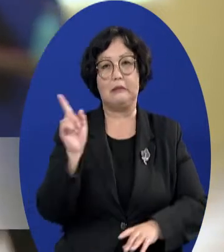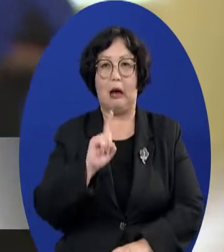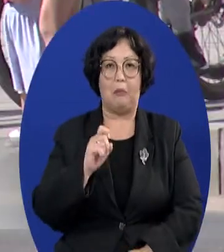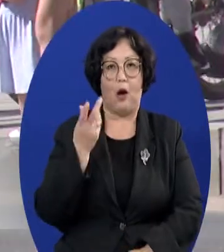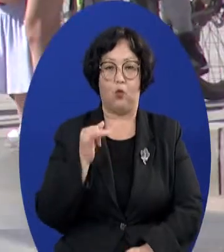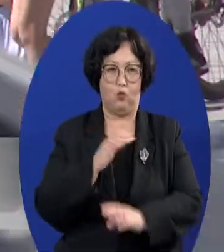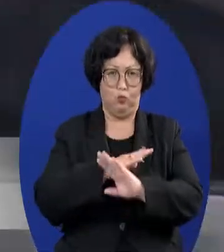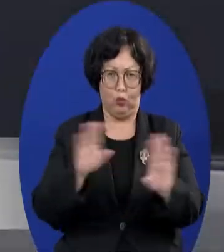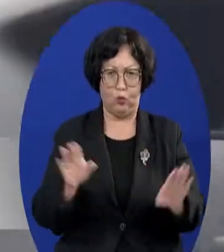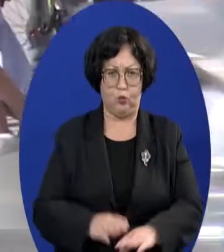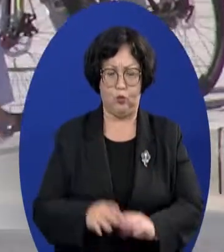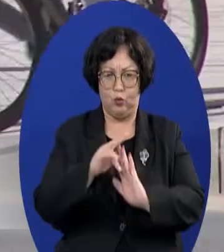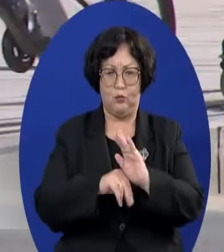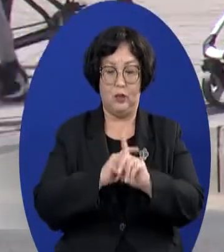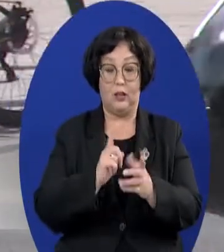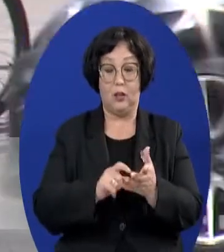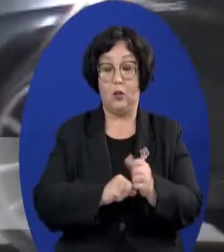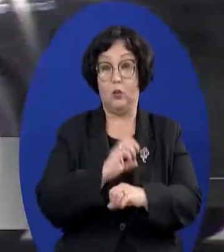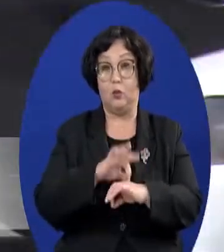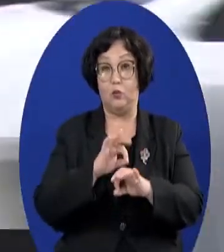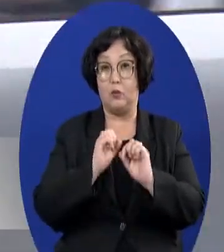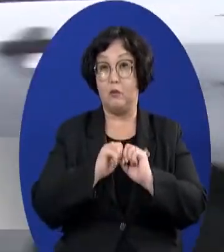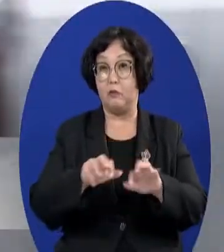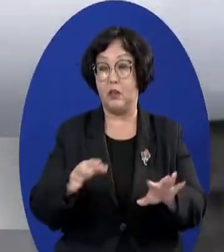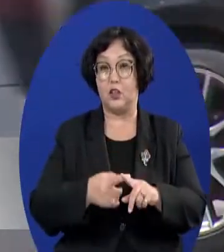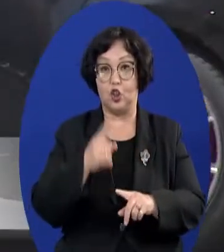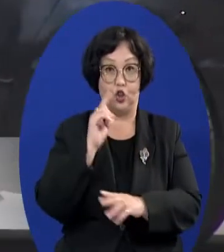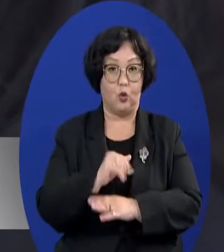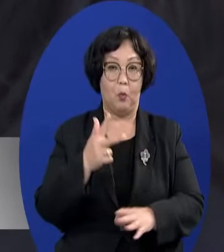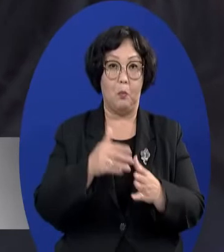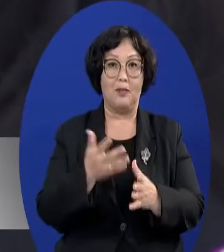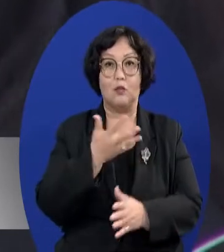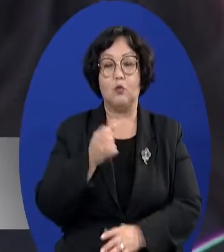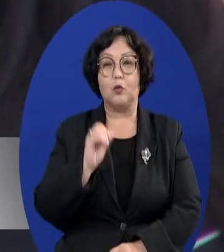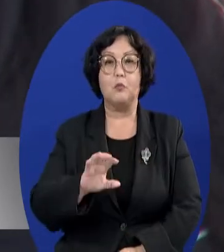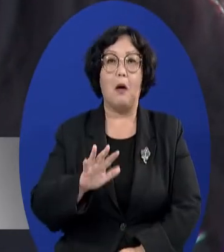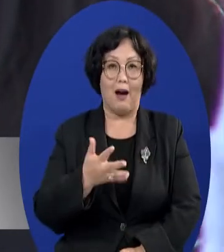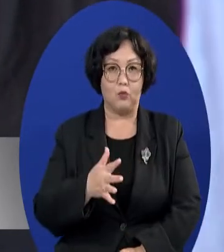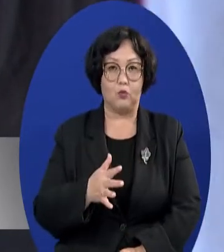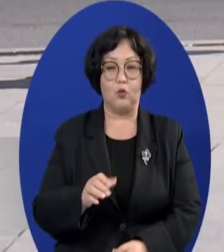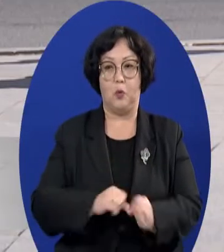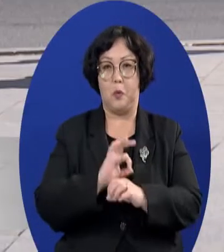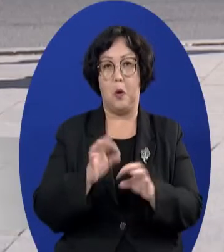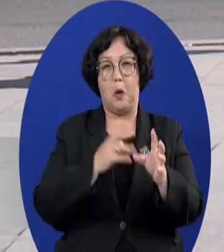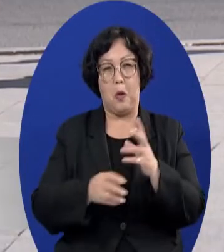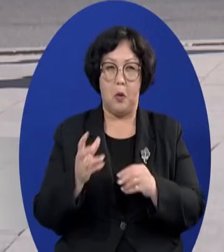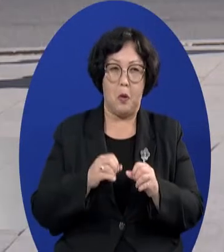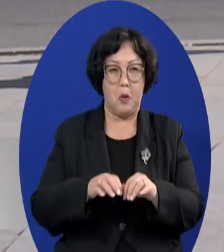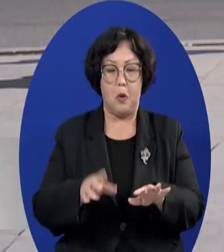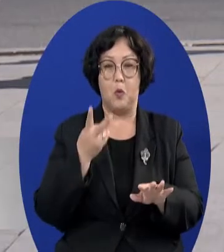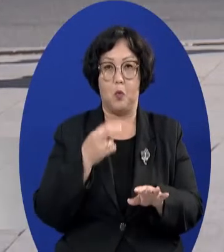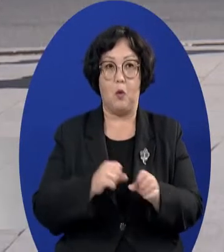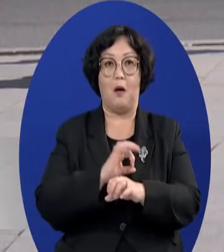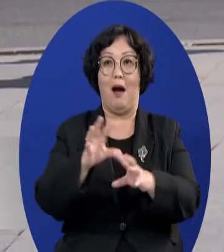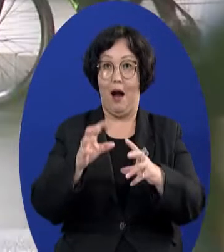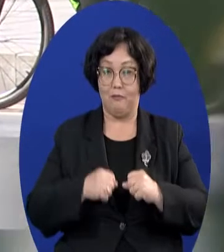байна. Цаашид коронавирусын халдварын тархалт нэмэгдэж хоногтой 3500 төрөх тооцоолол байна. Халдвар эрчимтэй тархах үед халдвар аваад